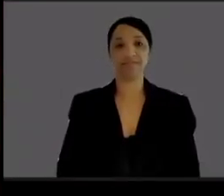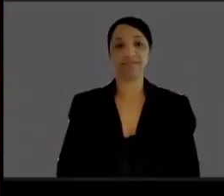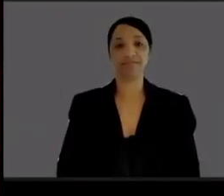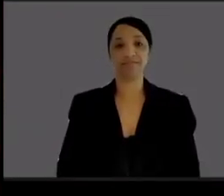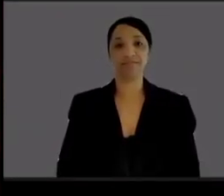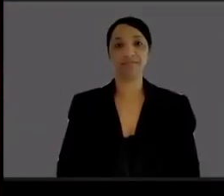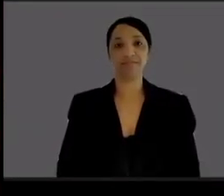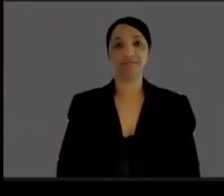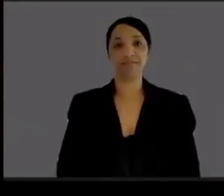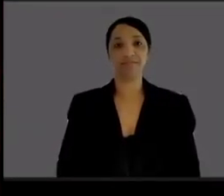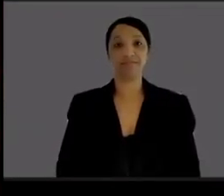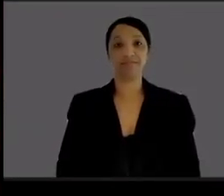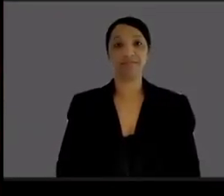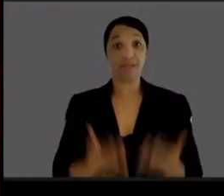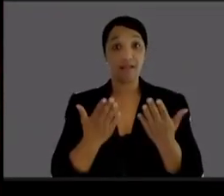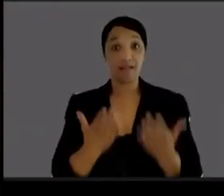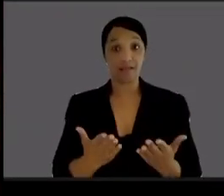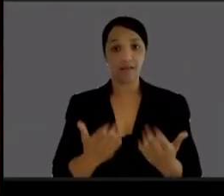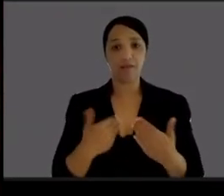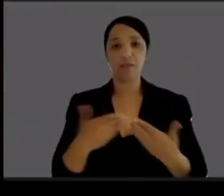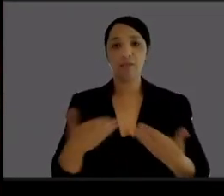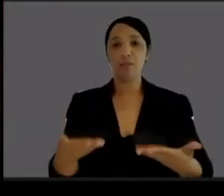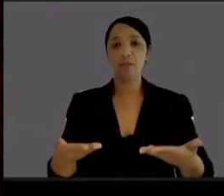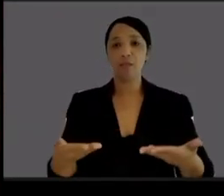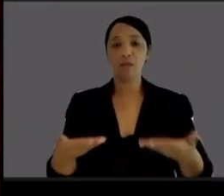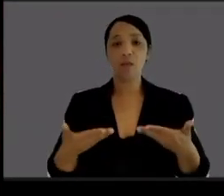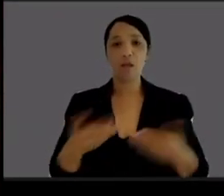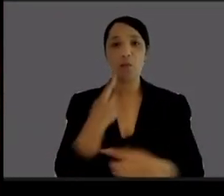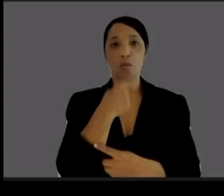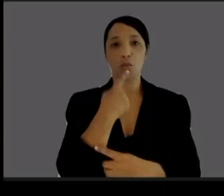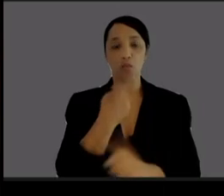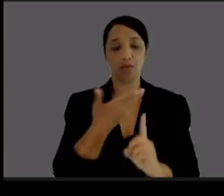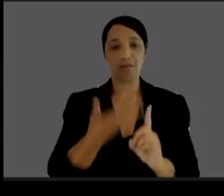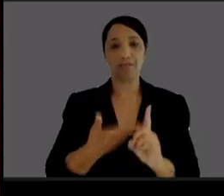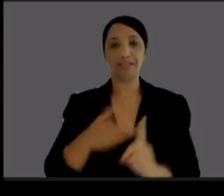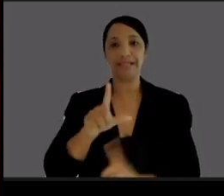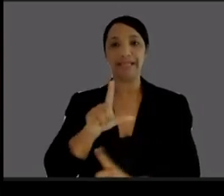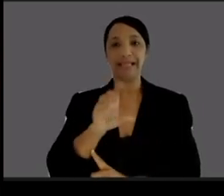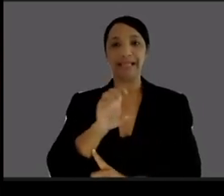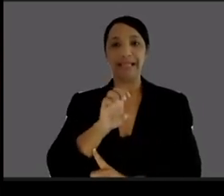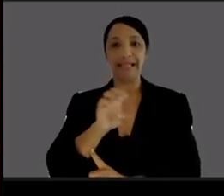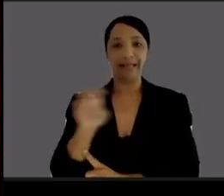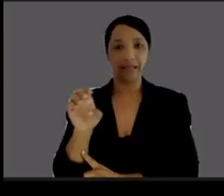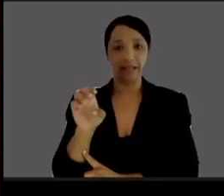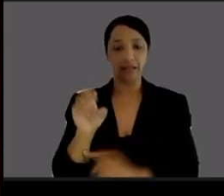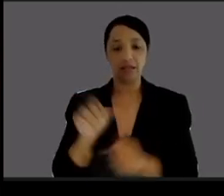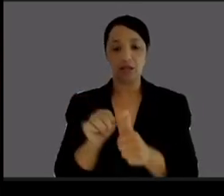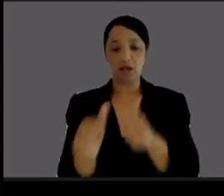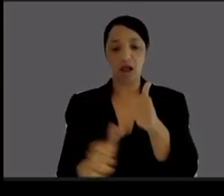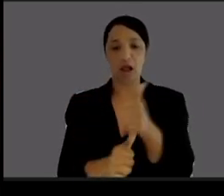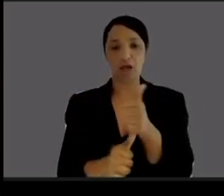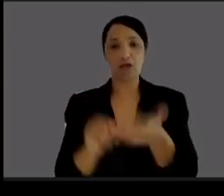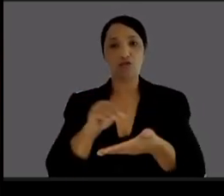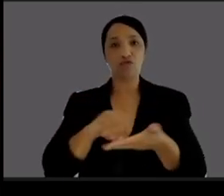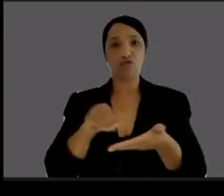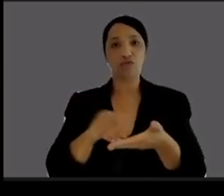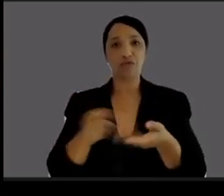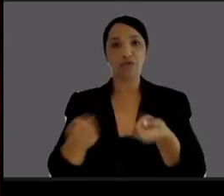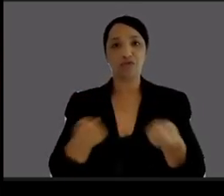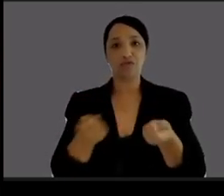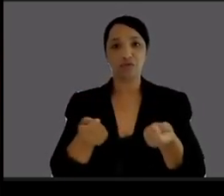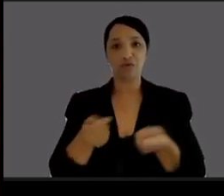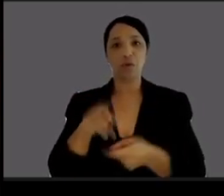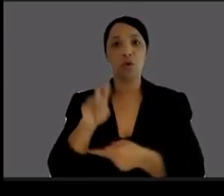えではここでリジュンフア国際連合事務事長